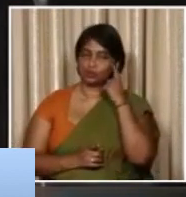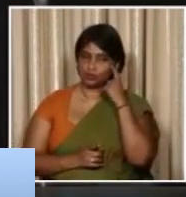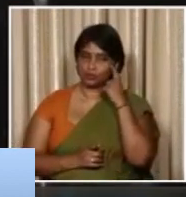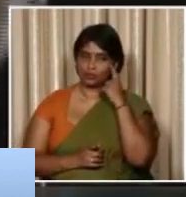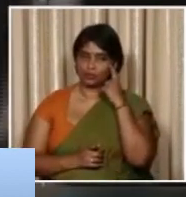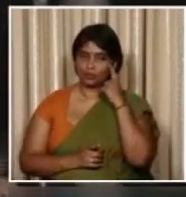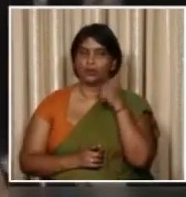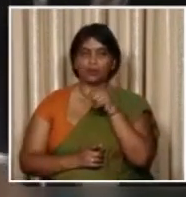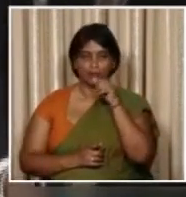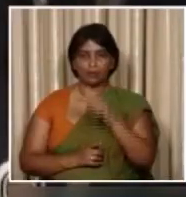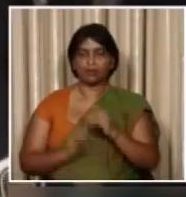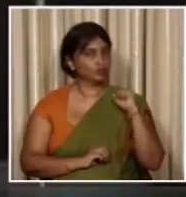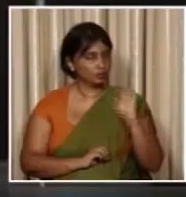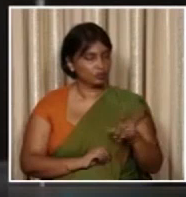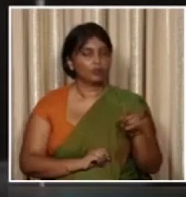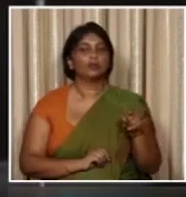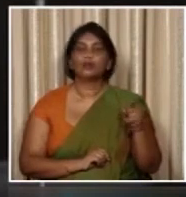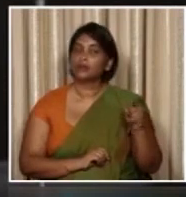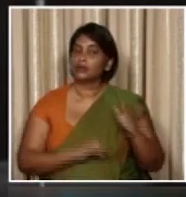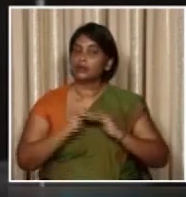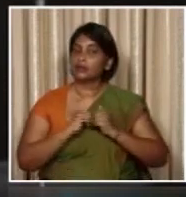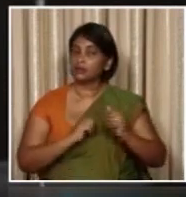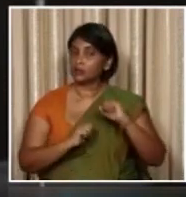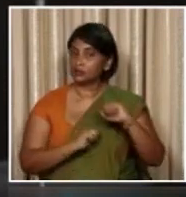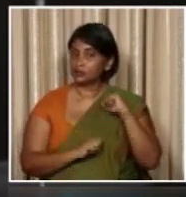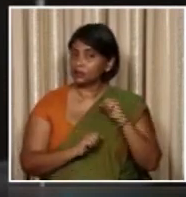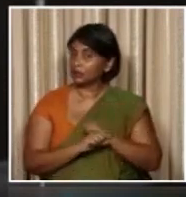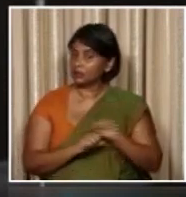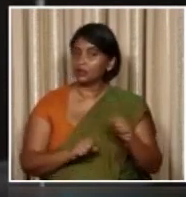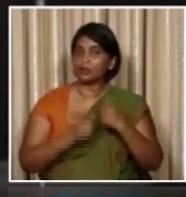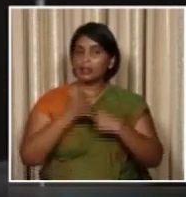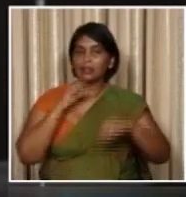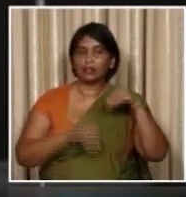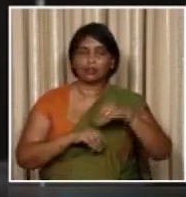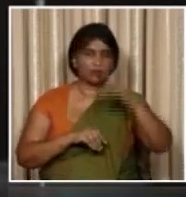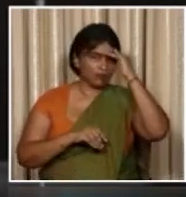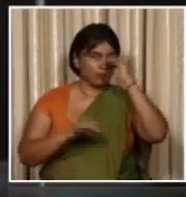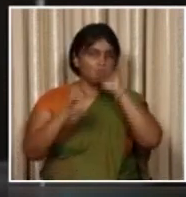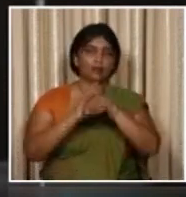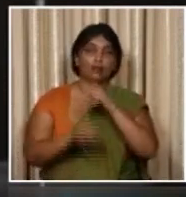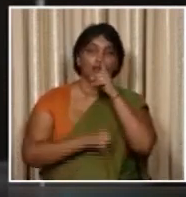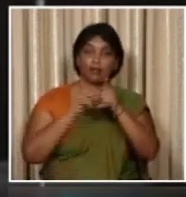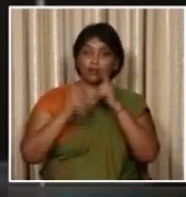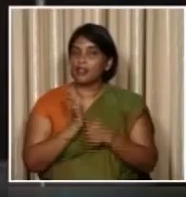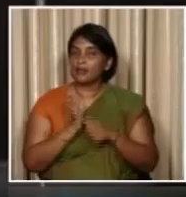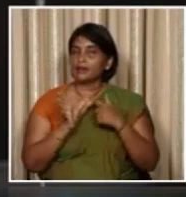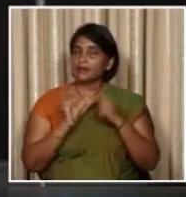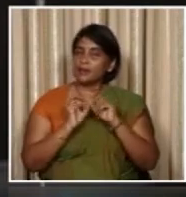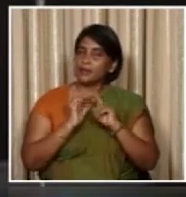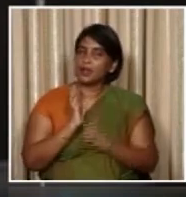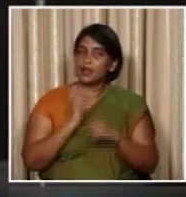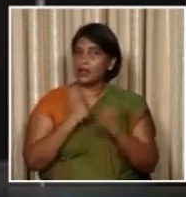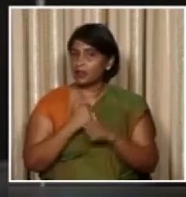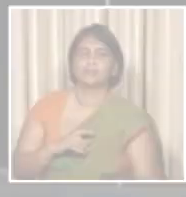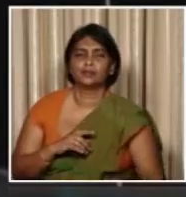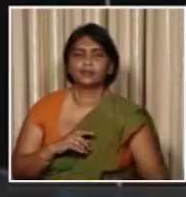මේක කිසිම ප්‍රගතියක් වෙලා නැහැ. යාන්ත්‍රණ ශක්තිමත් කරන්නේ නැතුව එක එක දේශපාලන නායකයෝ මේක ඇතුලේ කයිවාරු ගැහුවට පම්පෝරි ගැහුවට මේවා